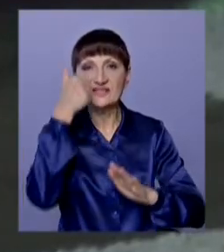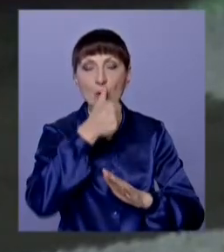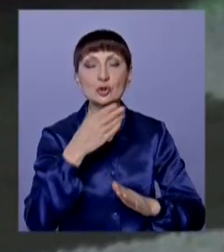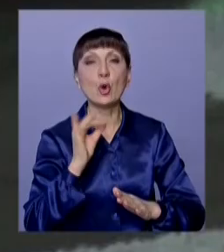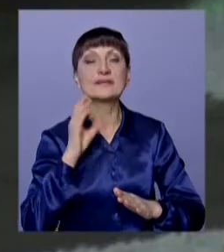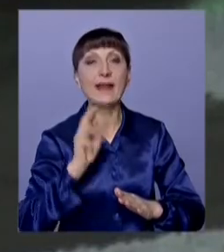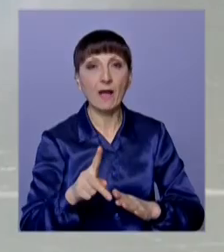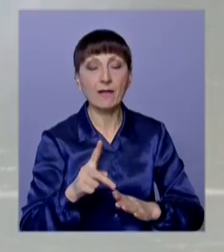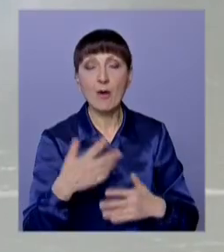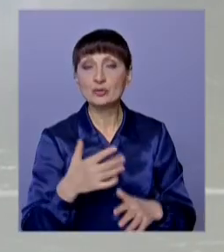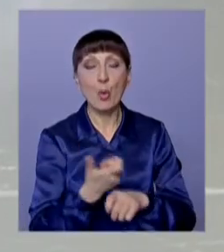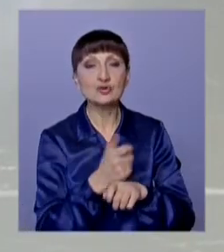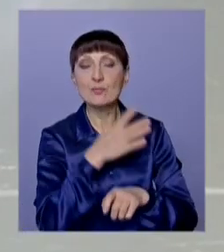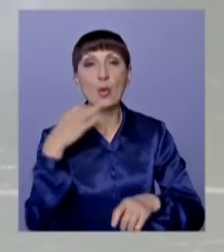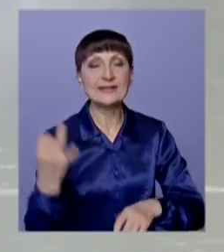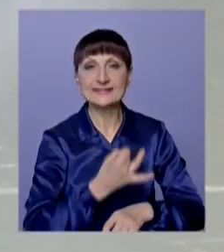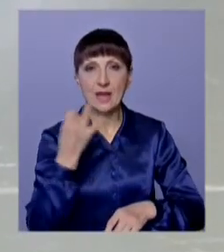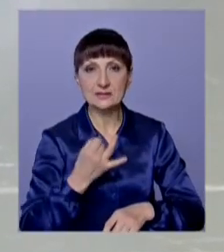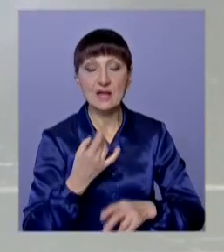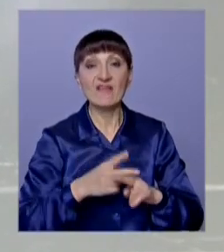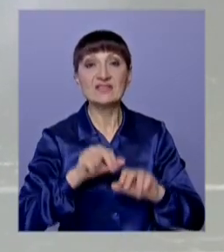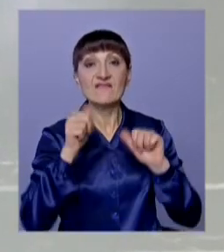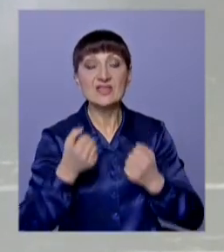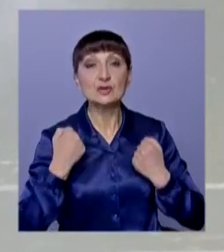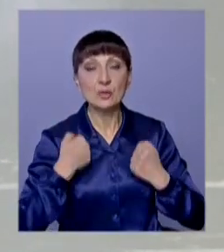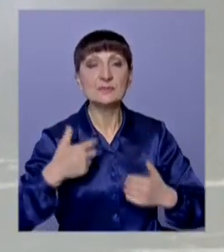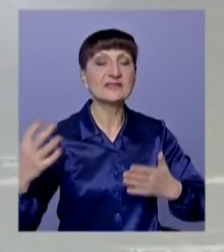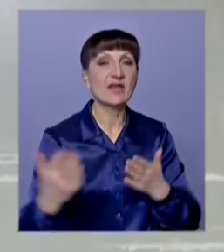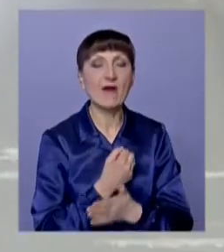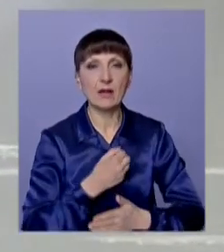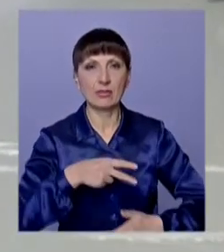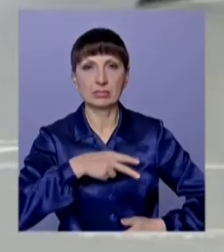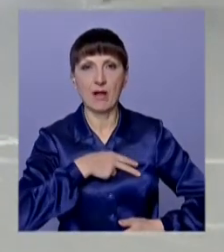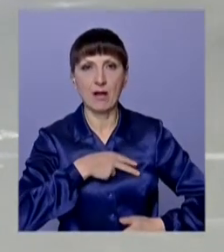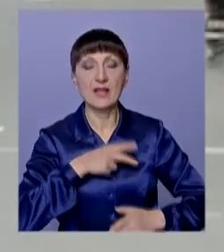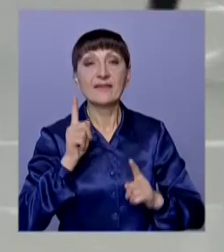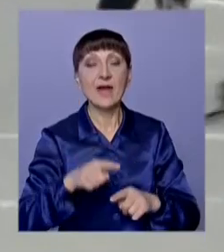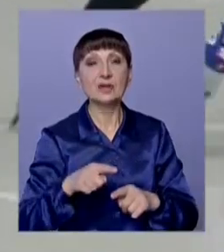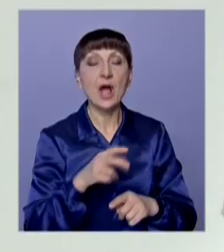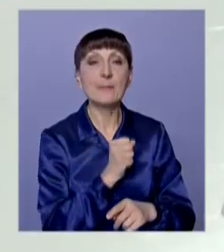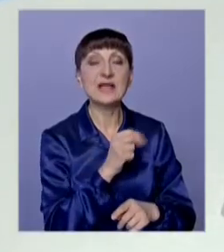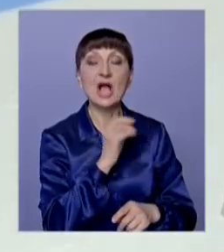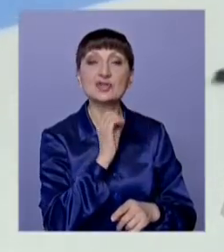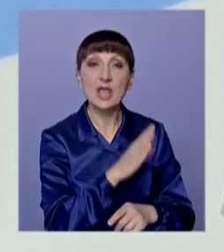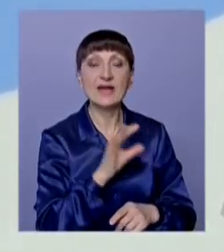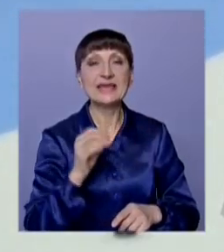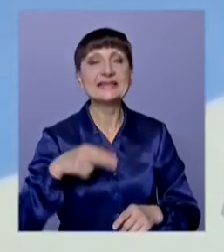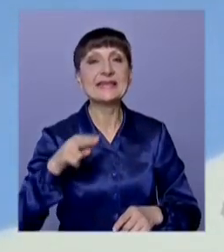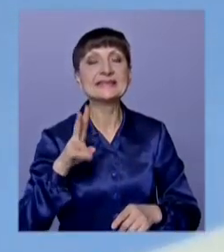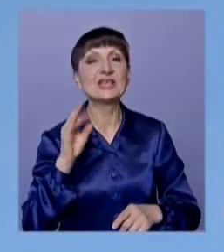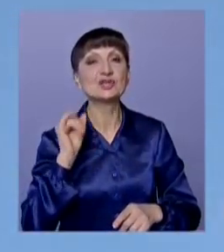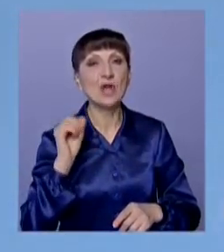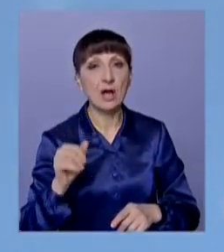шорт-трек в Алматы вызывает огромный интерес. Именно в этом виде спорта мы завоевали награды. Отличились тогда Абзал Ашгалиев и Денис